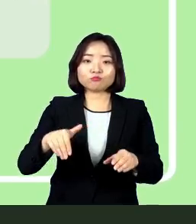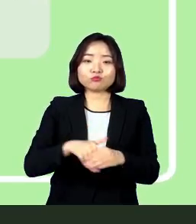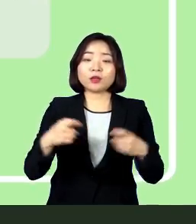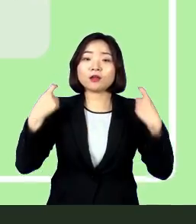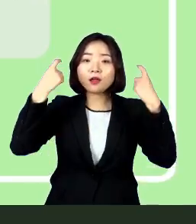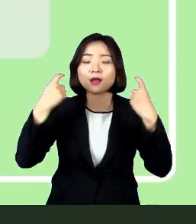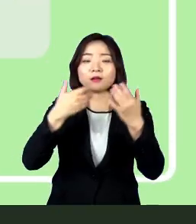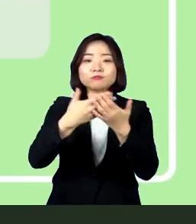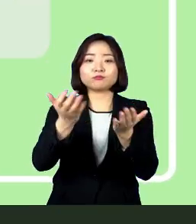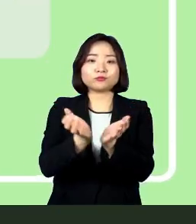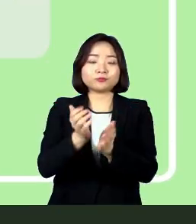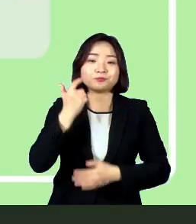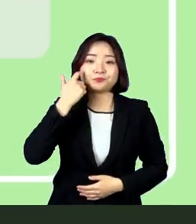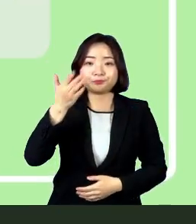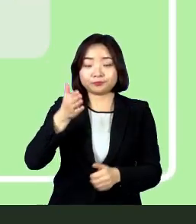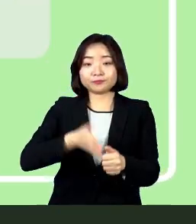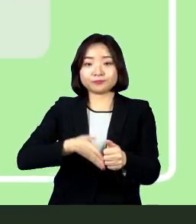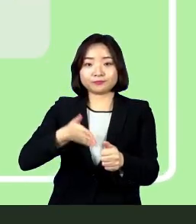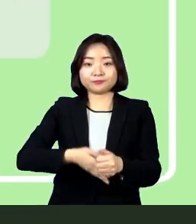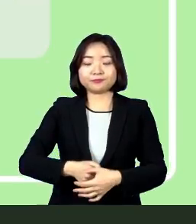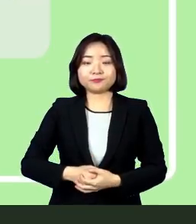문화관광과 문화정책팀으로 문의 바랍니다.